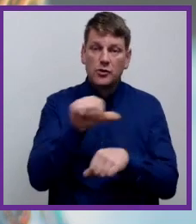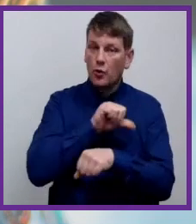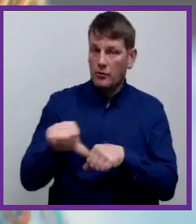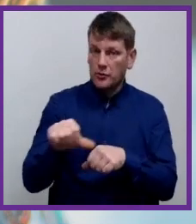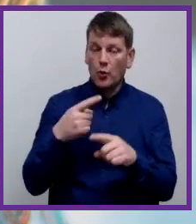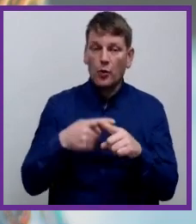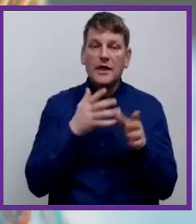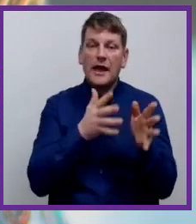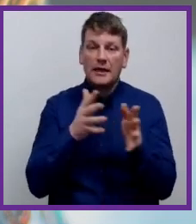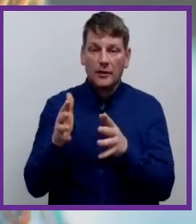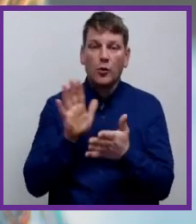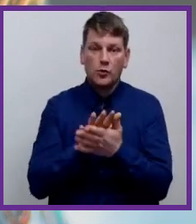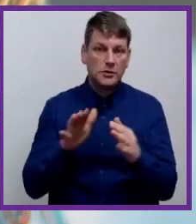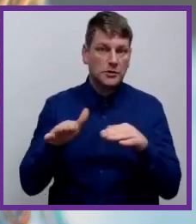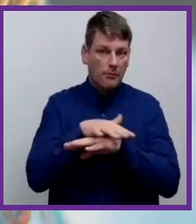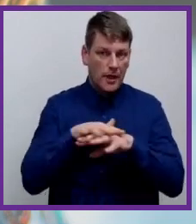un ietekmu uz sabiedrību.